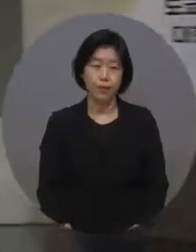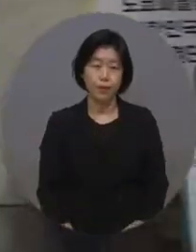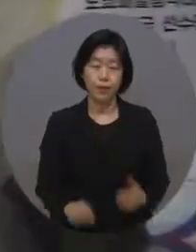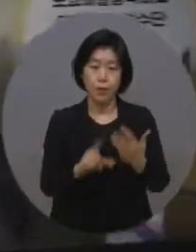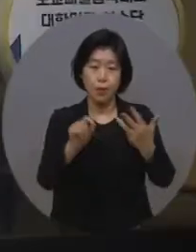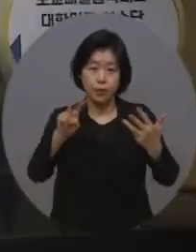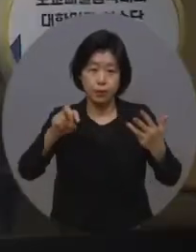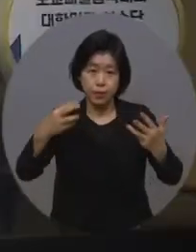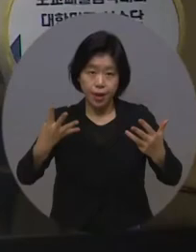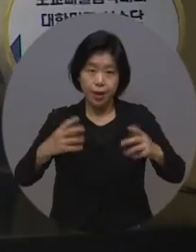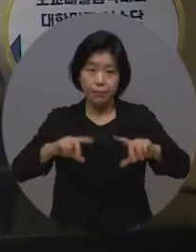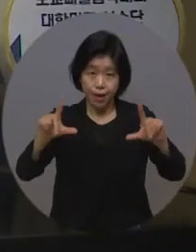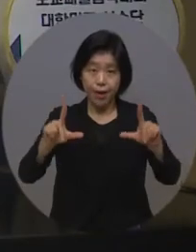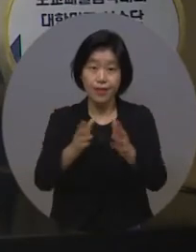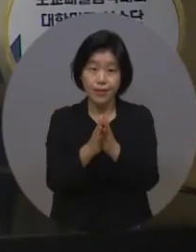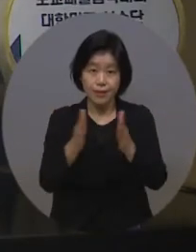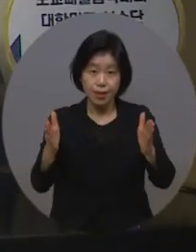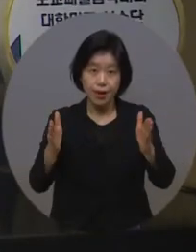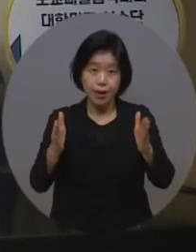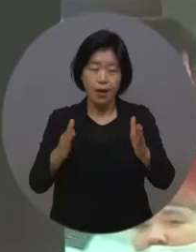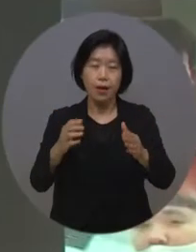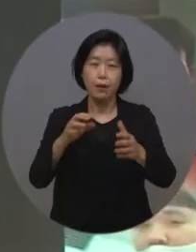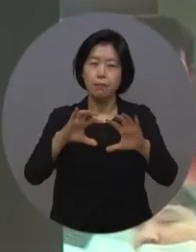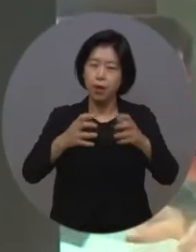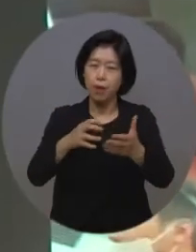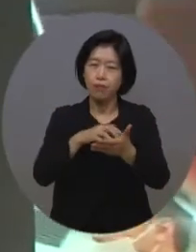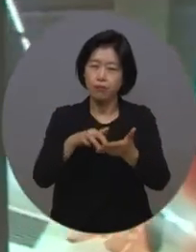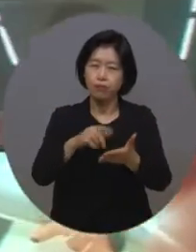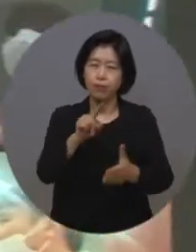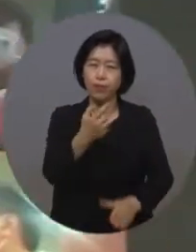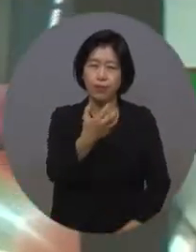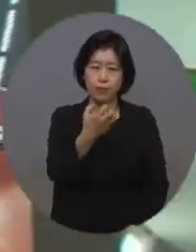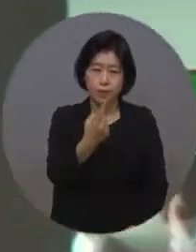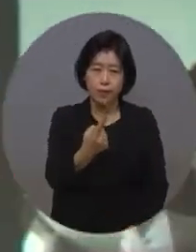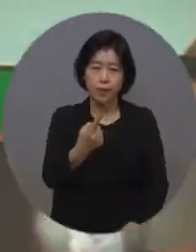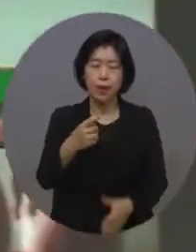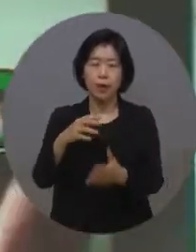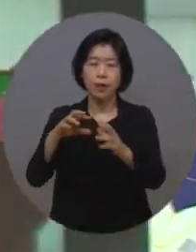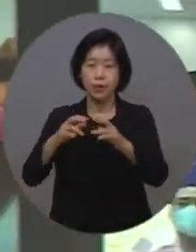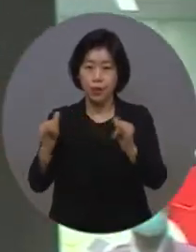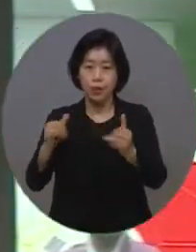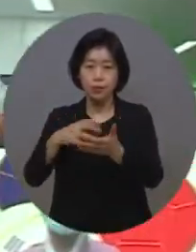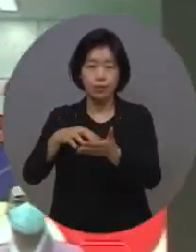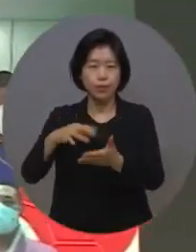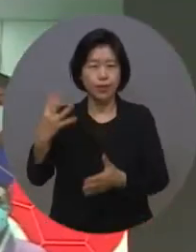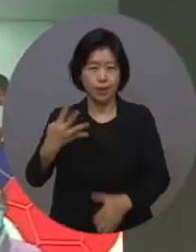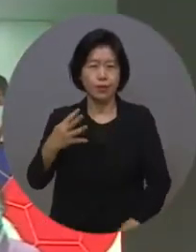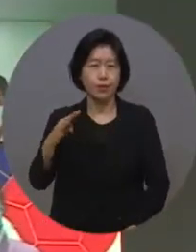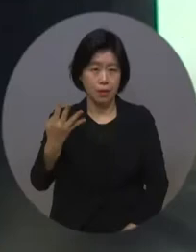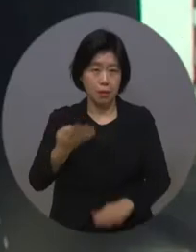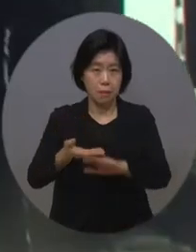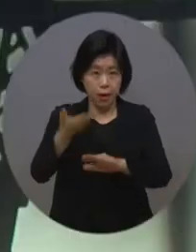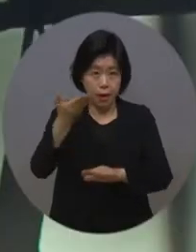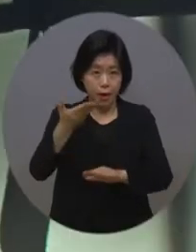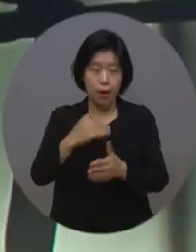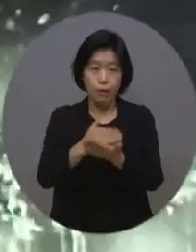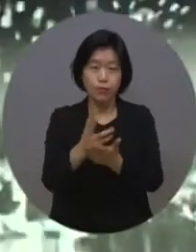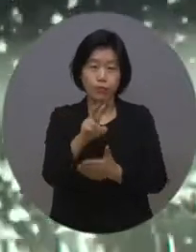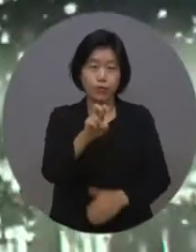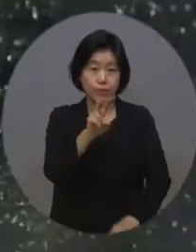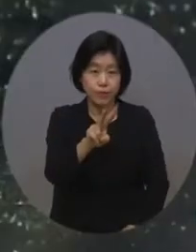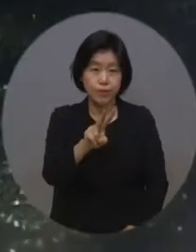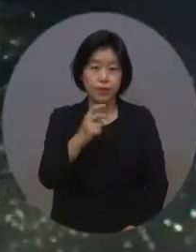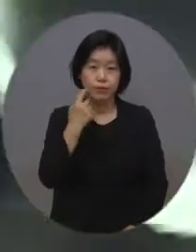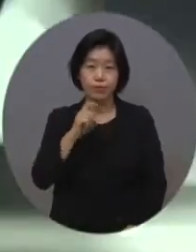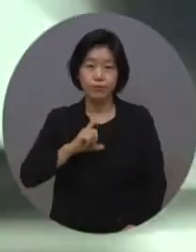시작되는 도쿄 패럴림픽은 181개국 4,400여 명의 선수단이 참가하는 대회로 22개 종목 539개